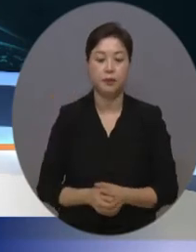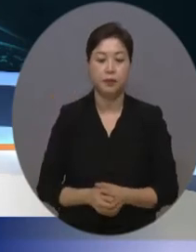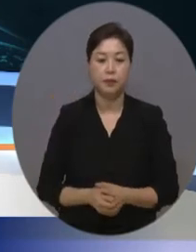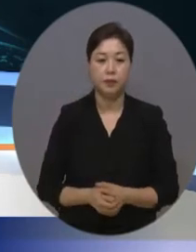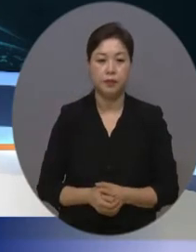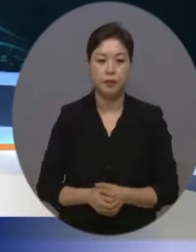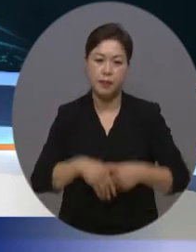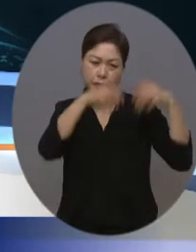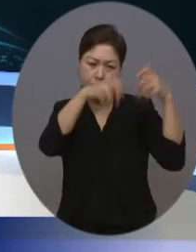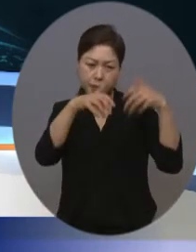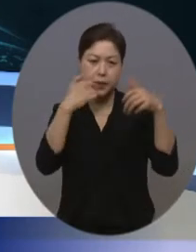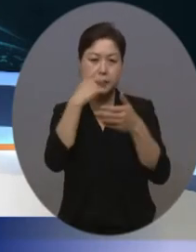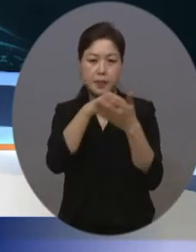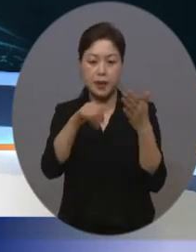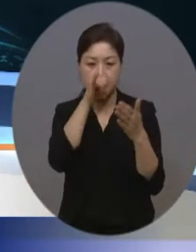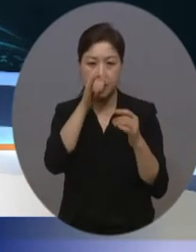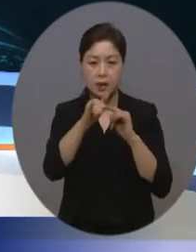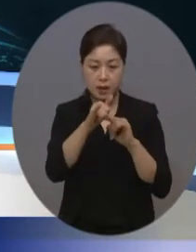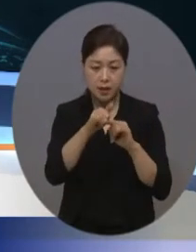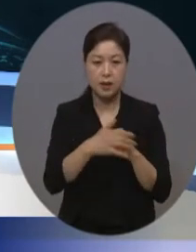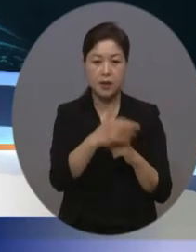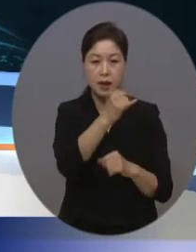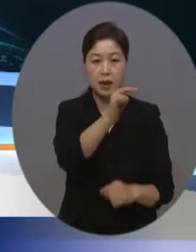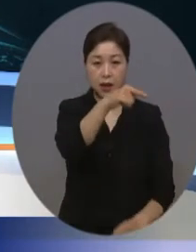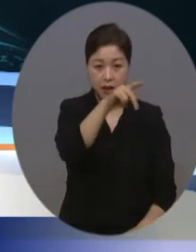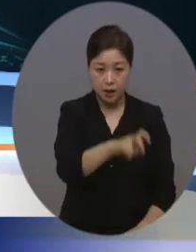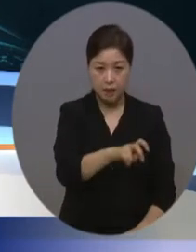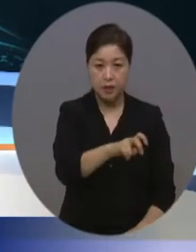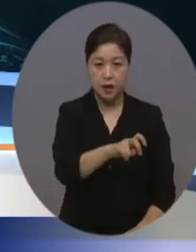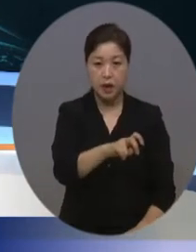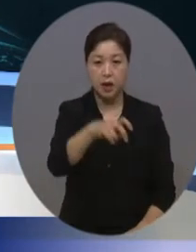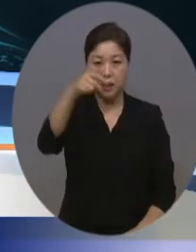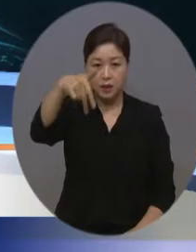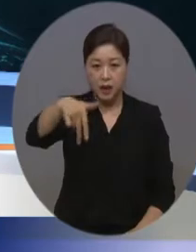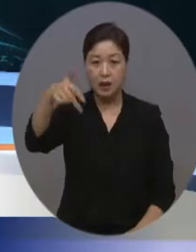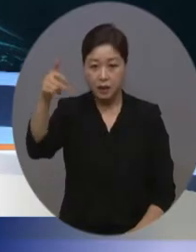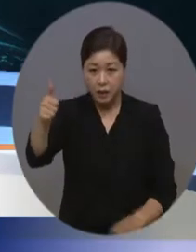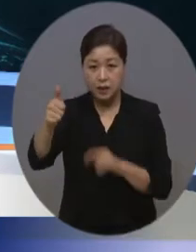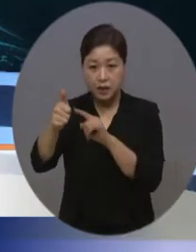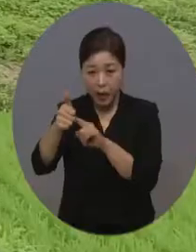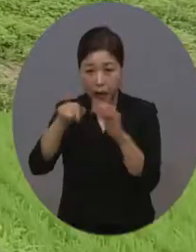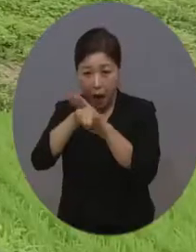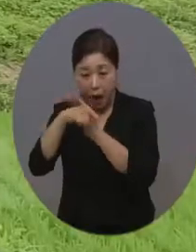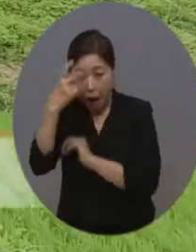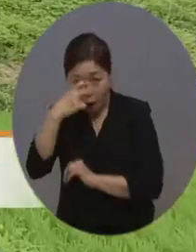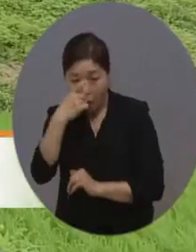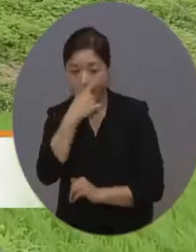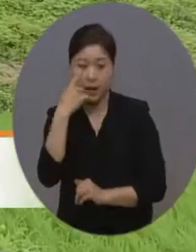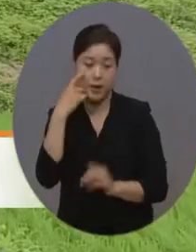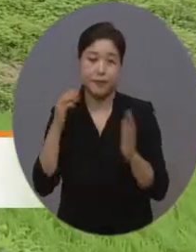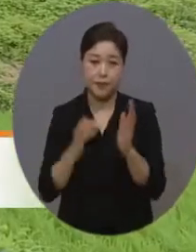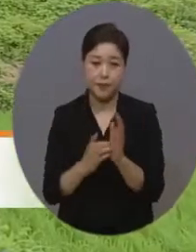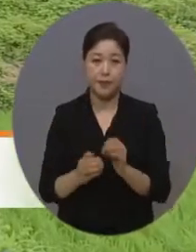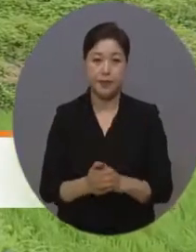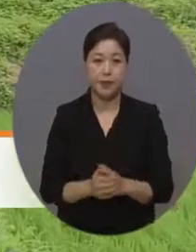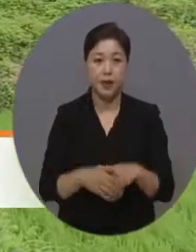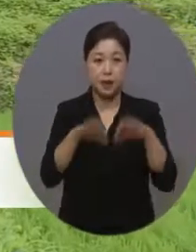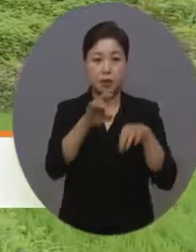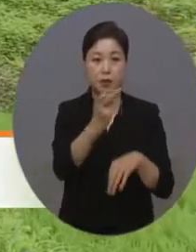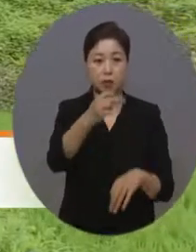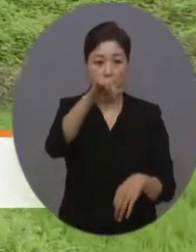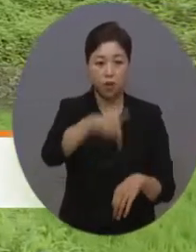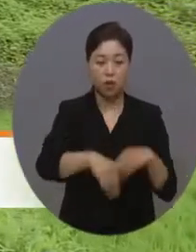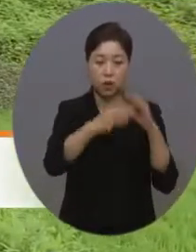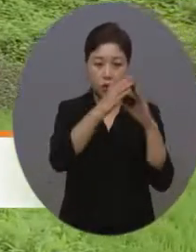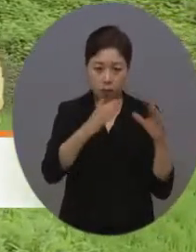집중호우 피해를 입은 해남과 장애 현장 점검이 진행 됐습니다 김영록 전라남도 지사는